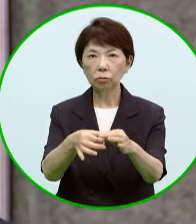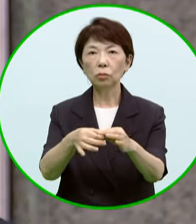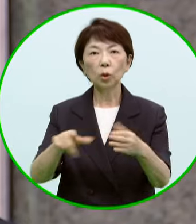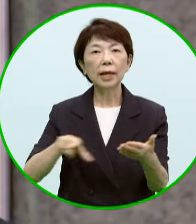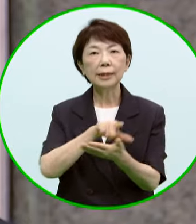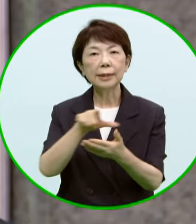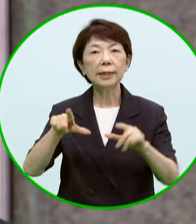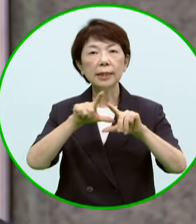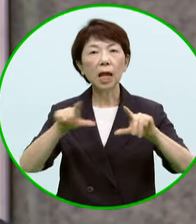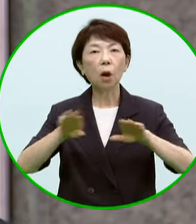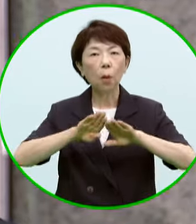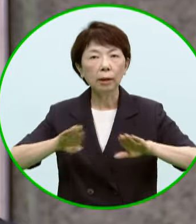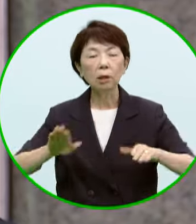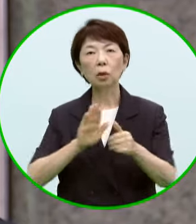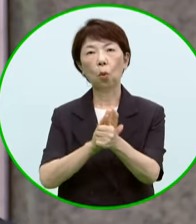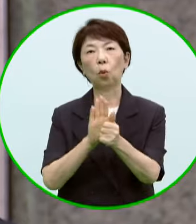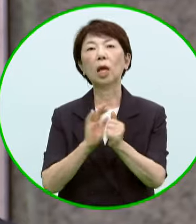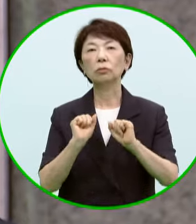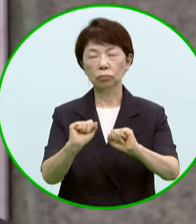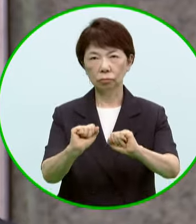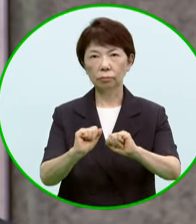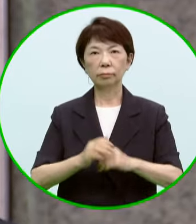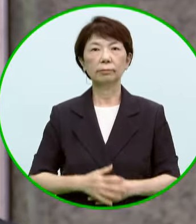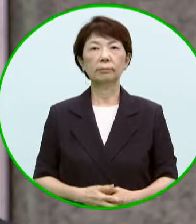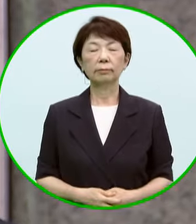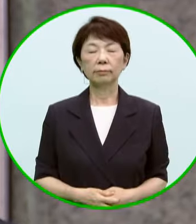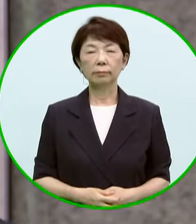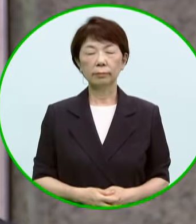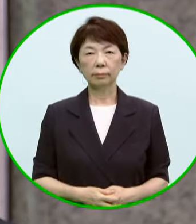地域の平和と安定に貢献をしてまいります